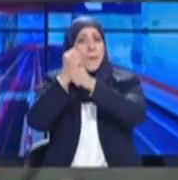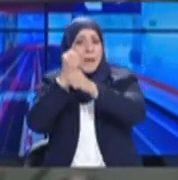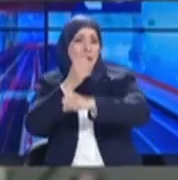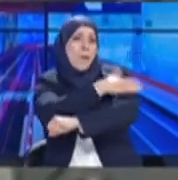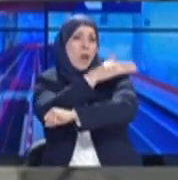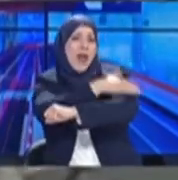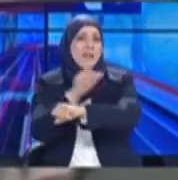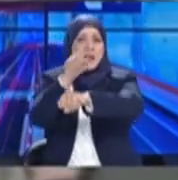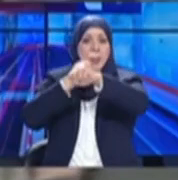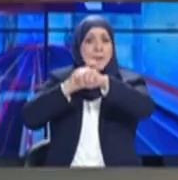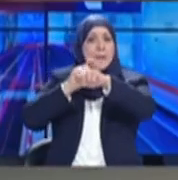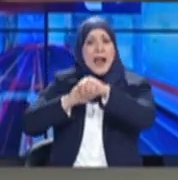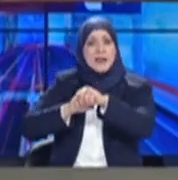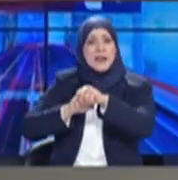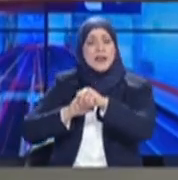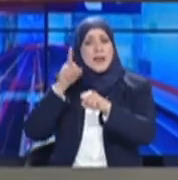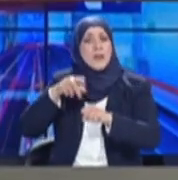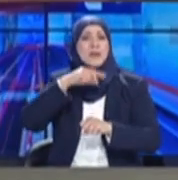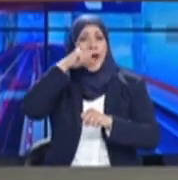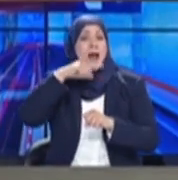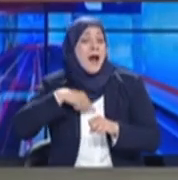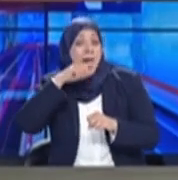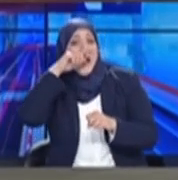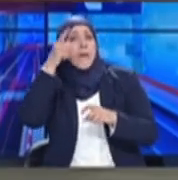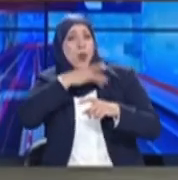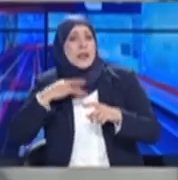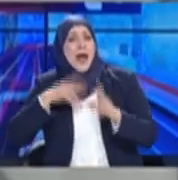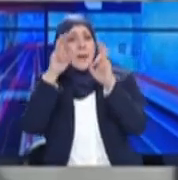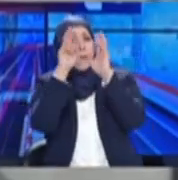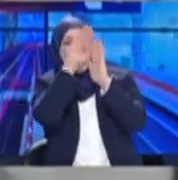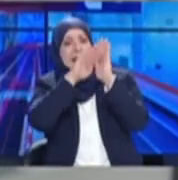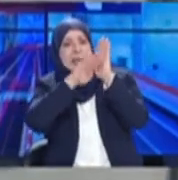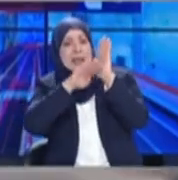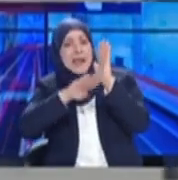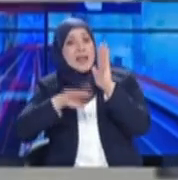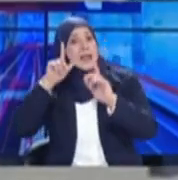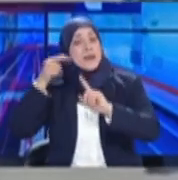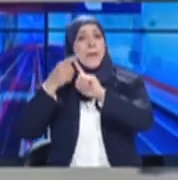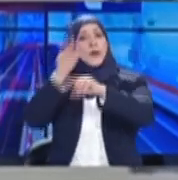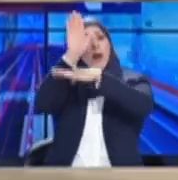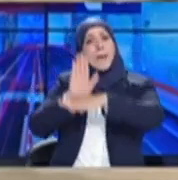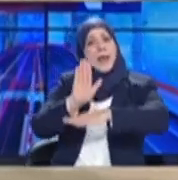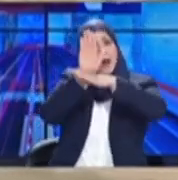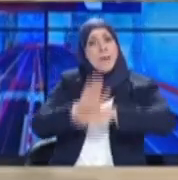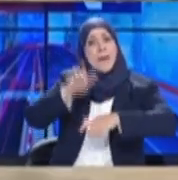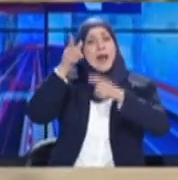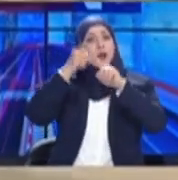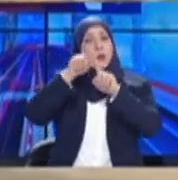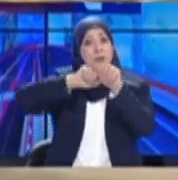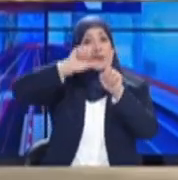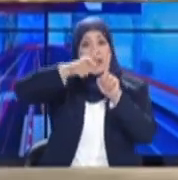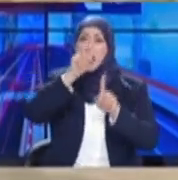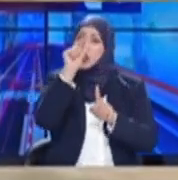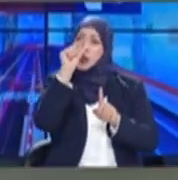الموصل بابسط مقاومه الكرامه والصحه في ظل غياب ادوات الوقايه والحمايه وتدني الاجور وغياب